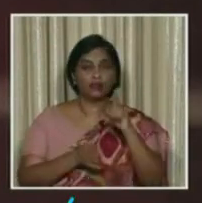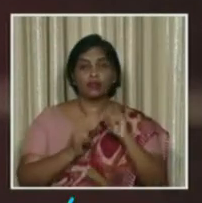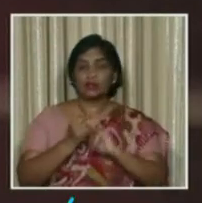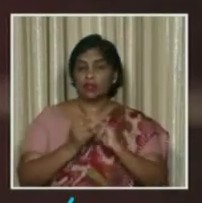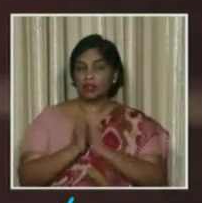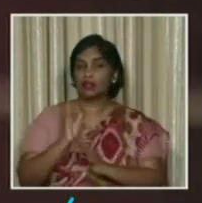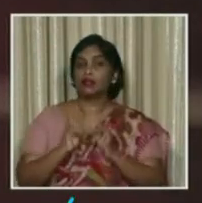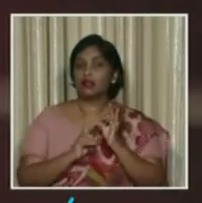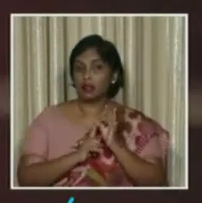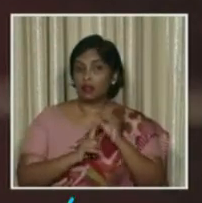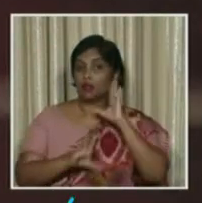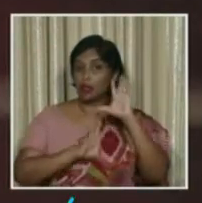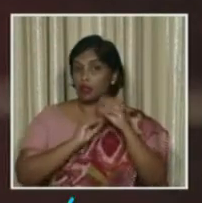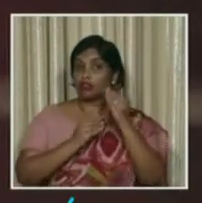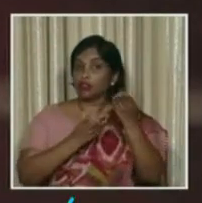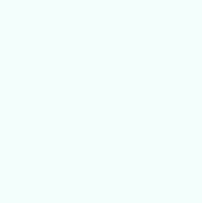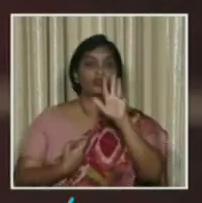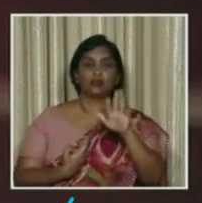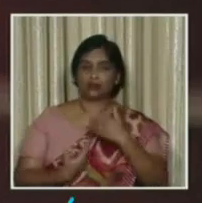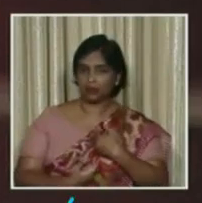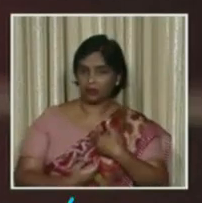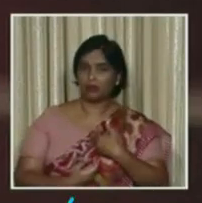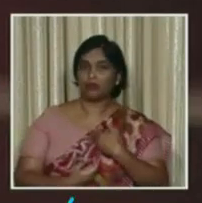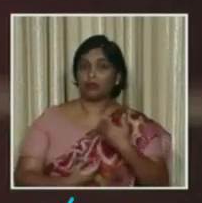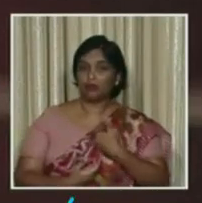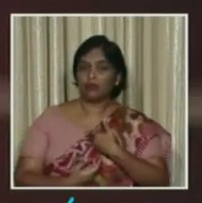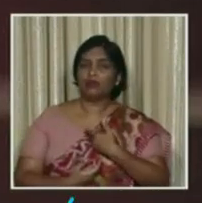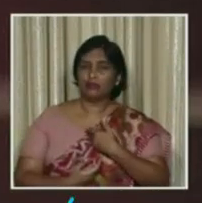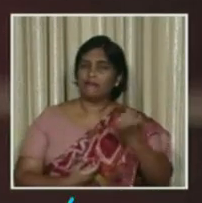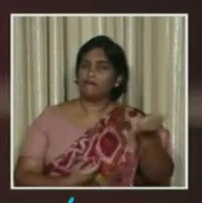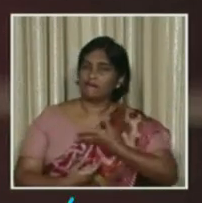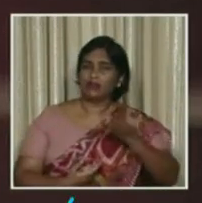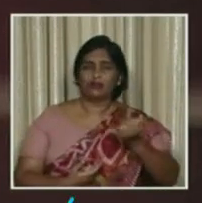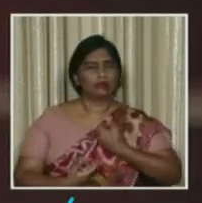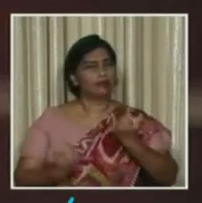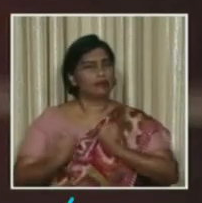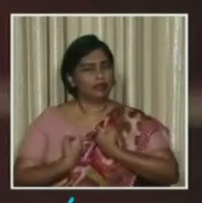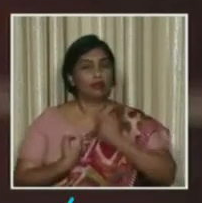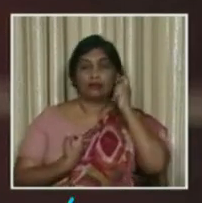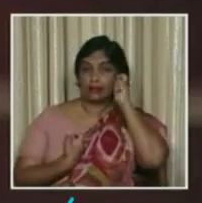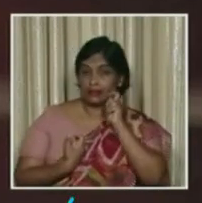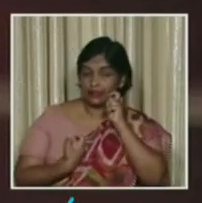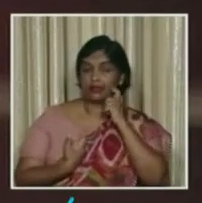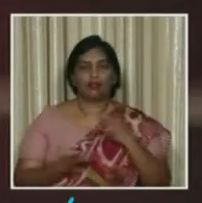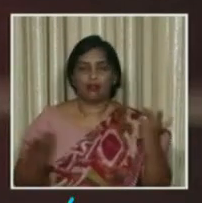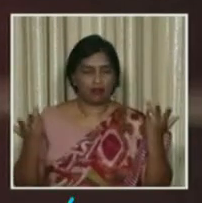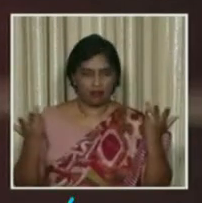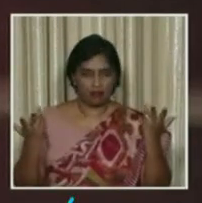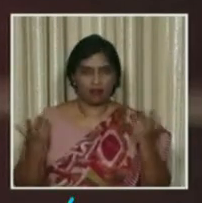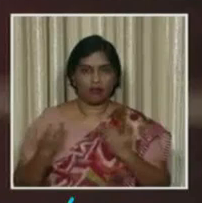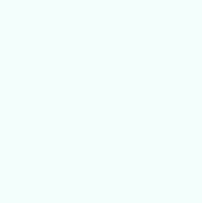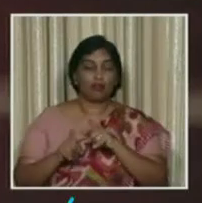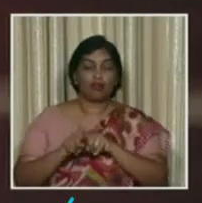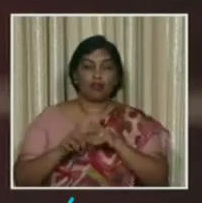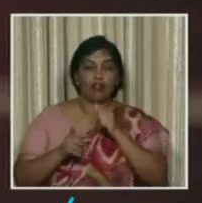ශානක්‍ය මන්ත්‍රීතුමා ළඟ තියෙන සාක්ෂි ඉදිරිපත් කරන්න ඕන. එතකොට මට නොයෙකුත් අවලාද කරා, චෝදනා කරා, ත්‍රස්තවාදී කියලා දෙස් දිව්වා. හොරෙහි